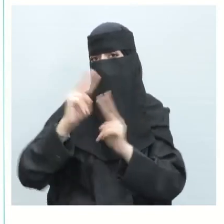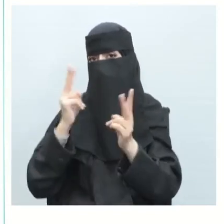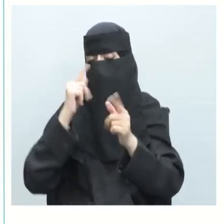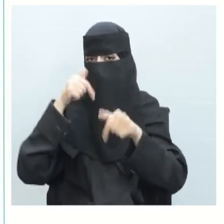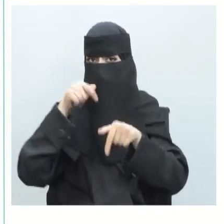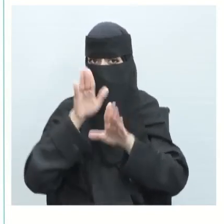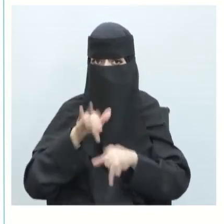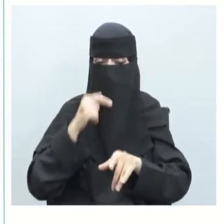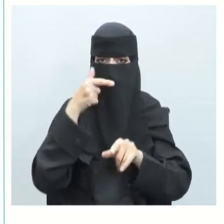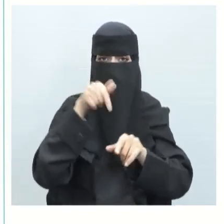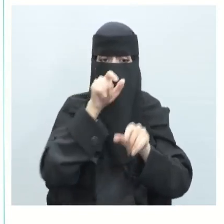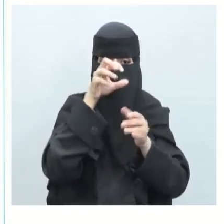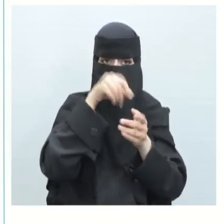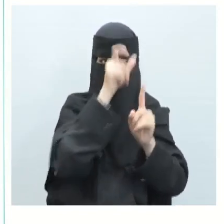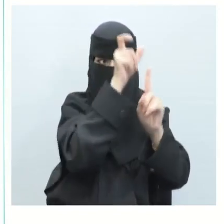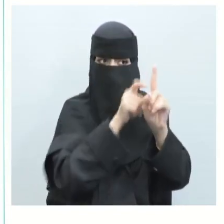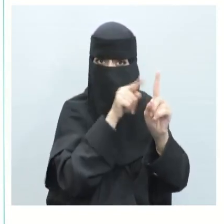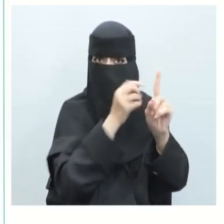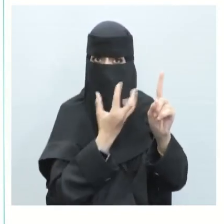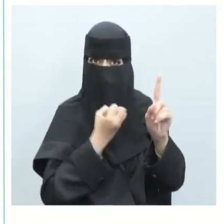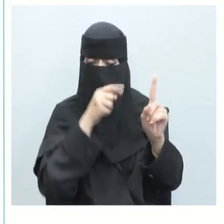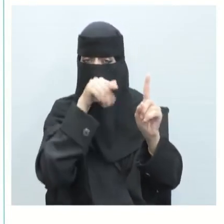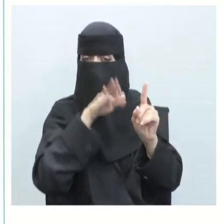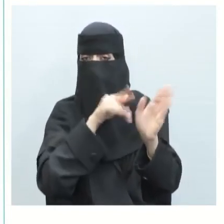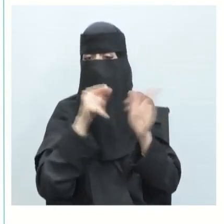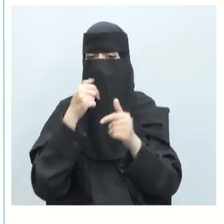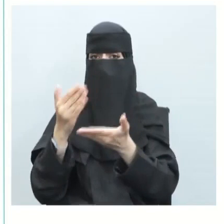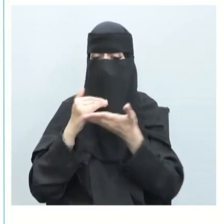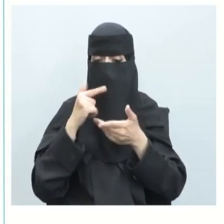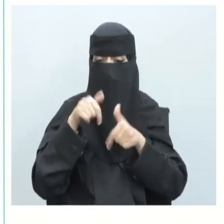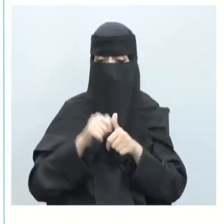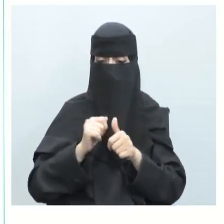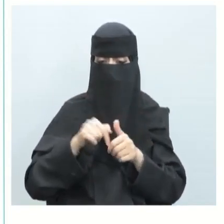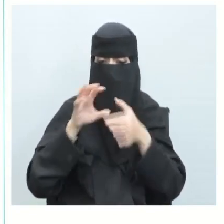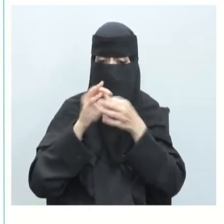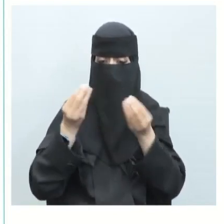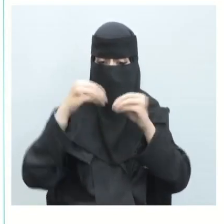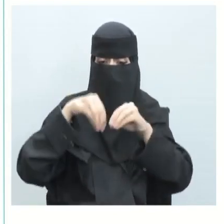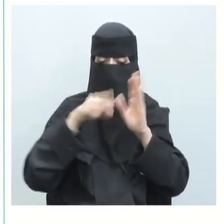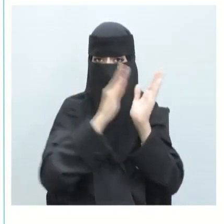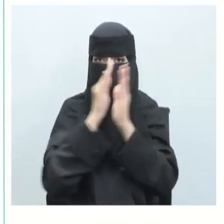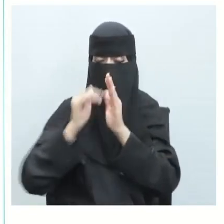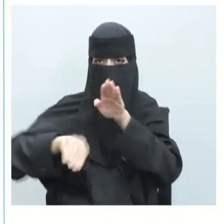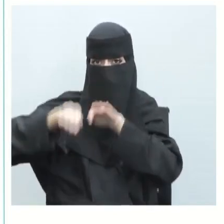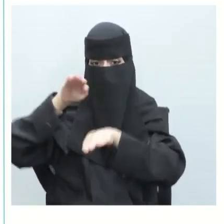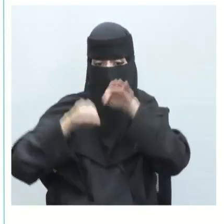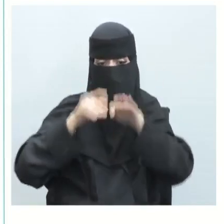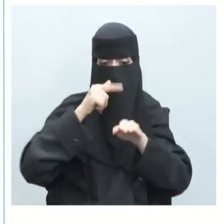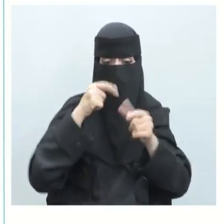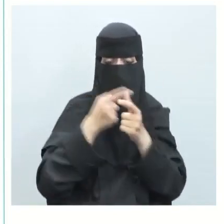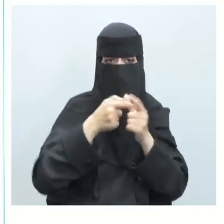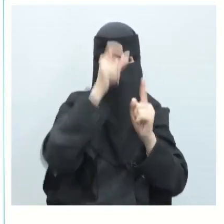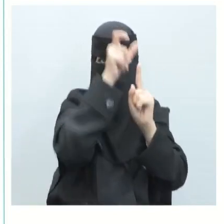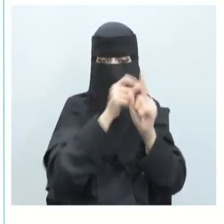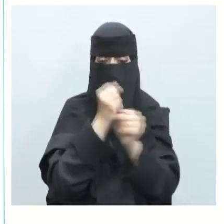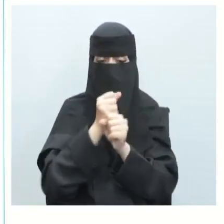ايضا توفر المعدات لهم التي تساعدهم في النجاح يتضمن التنظيم اقامه توازن بين الموظفين والعمل الواجب انجازه